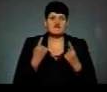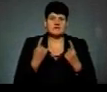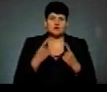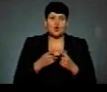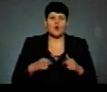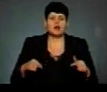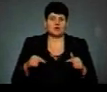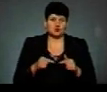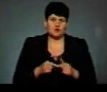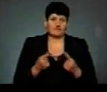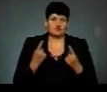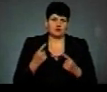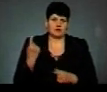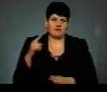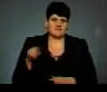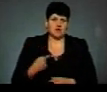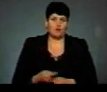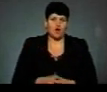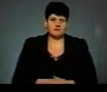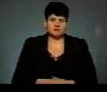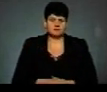організованістю, з високими вимогами.